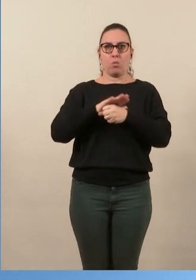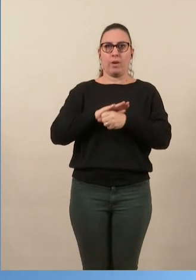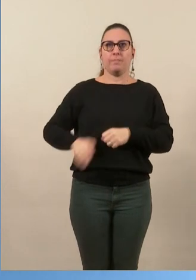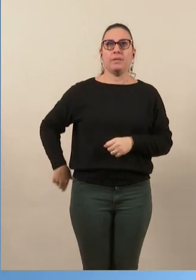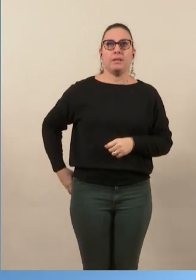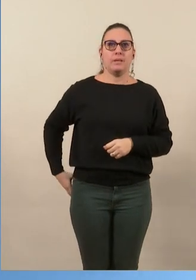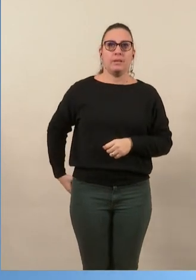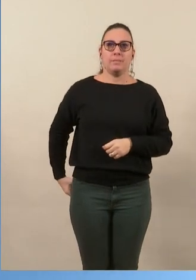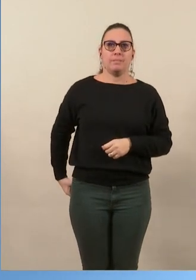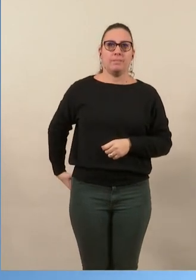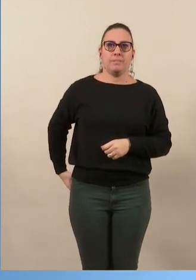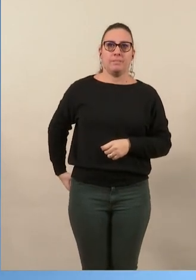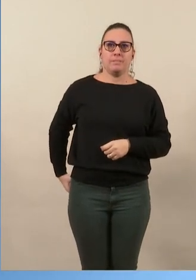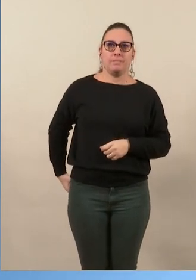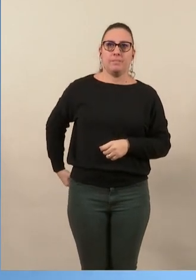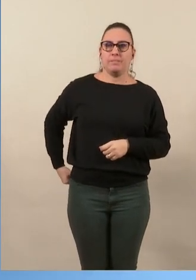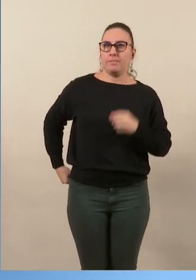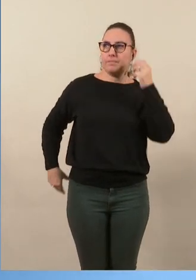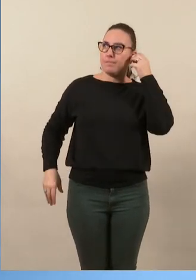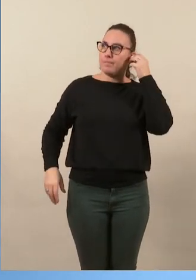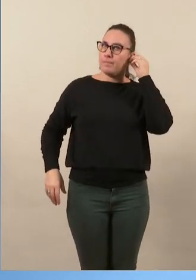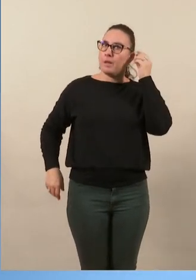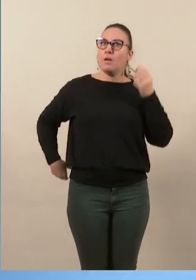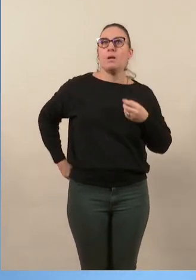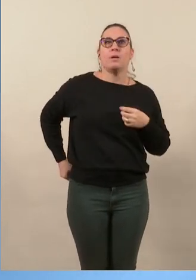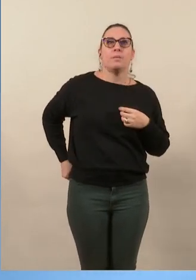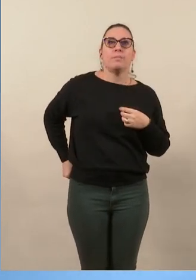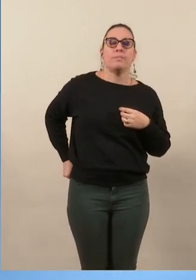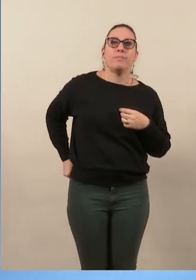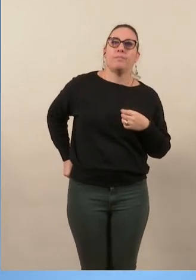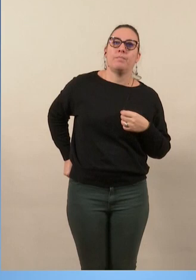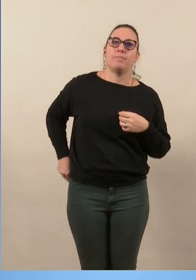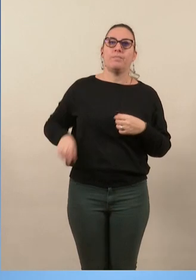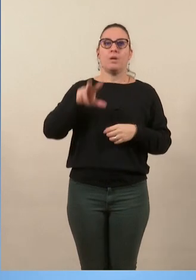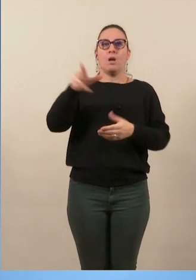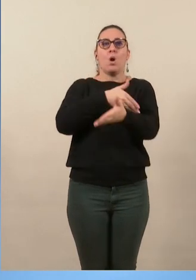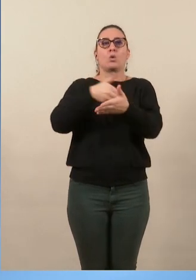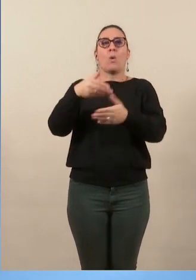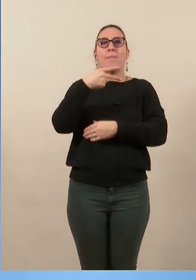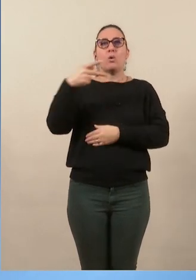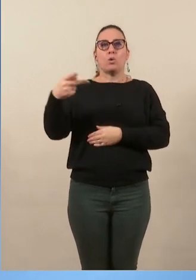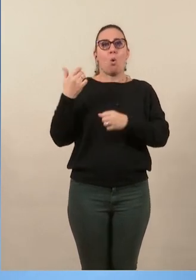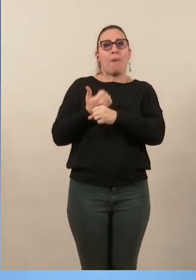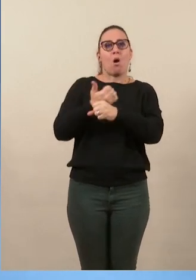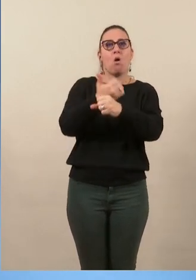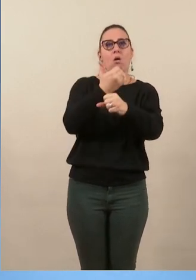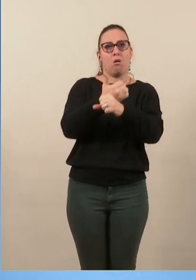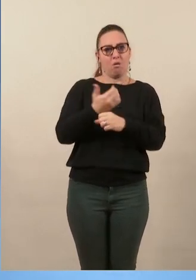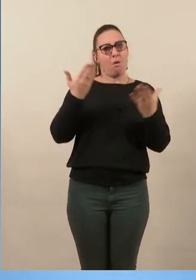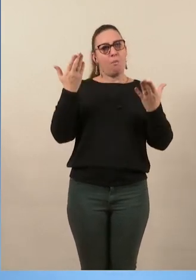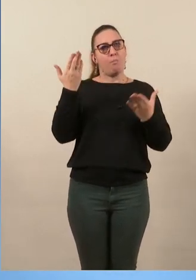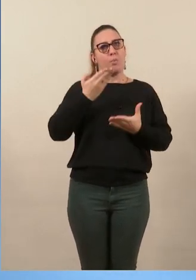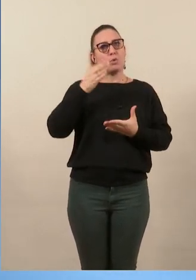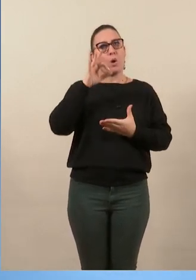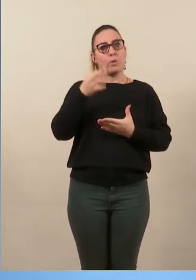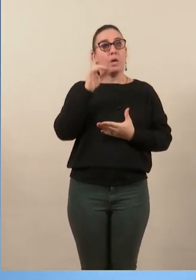situation précaire de nos bailleurs sociaux nous avons d'ailleurs décidé de dégager 3 millions d'euros supplémentaires par an grâce à